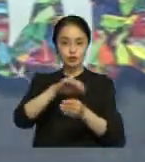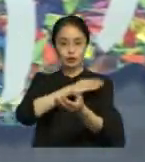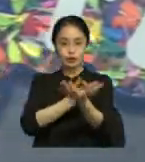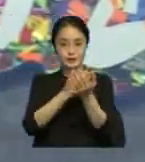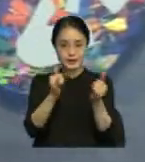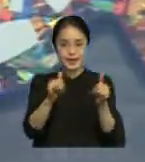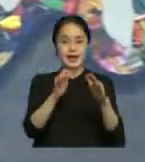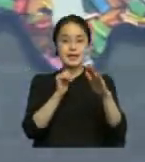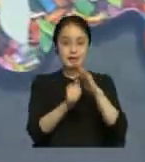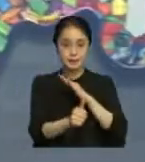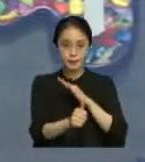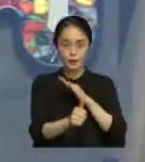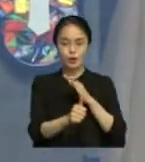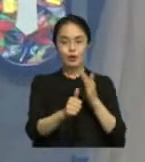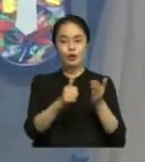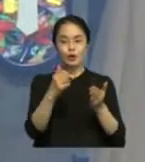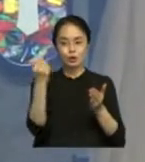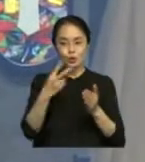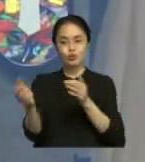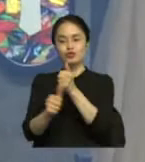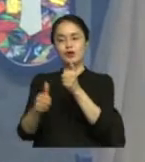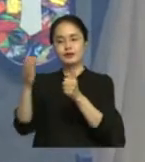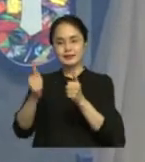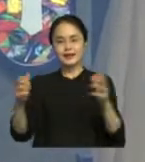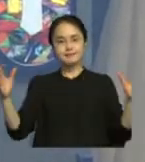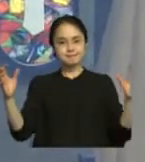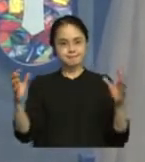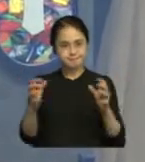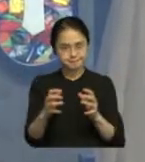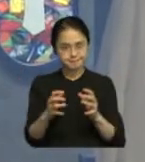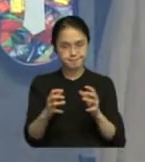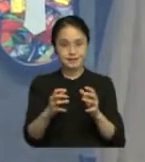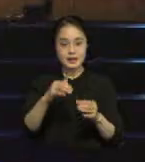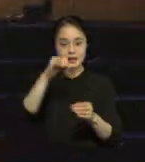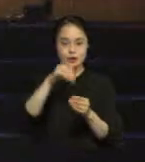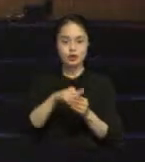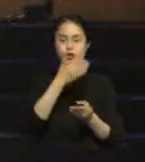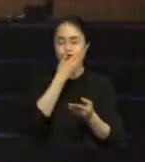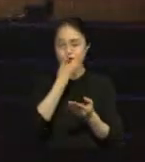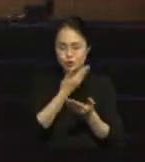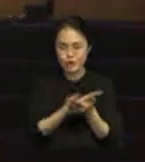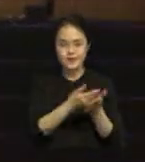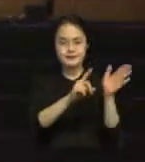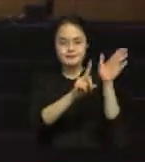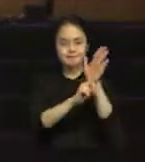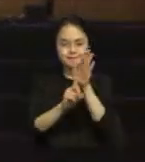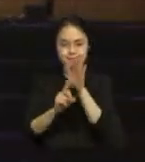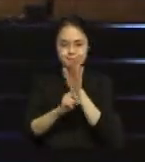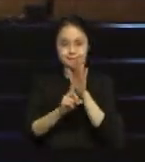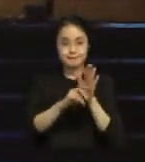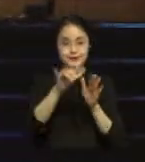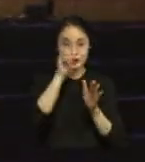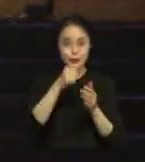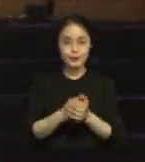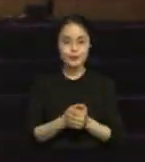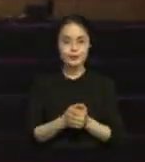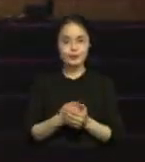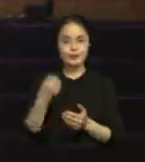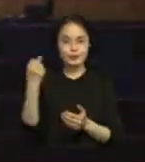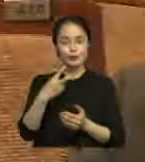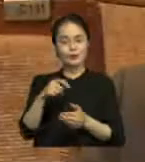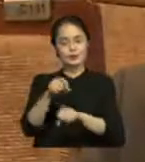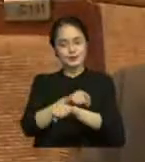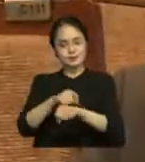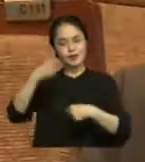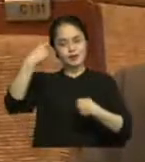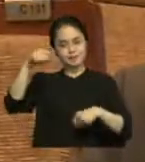함께하는 종이학 퍼포먼스 등 선거를 독려하는 공연이 이어졌고 초청 가수 알리와 드러머 김미소의 특별 무대로